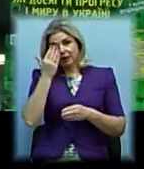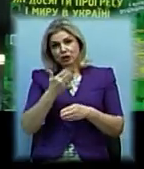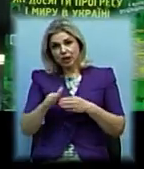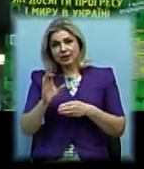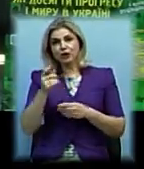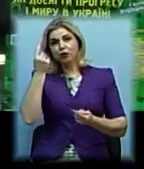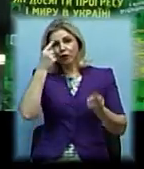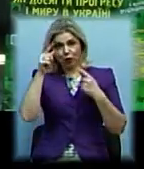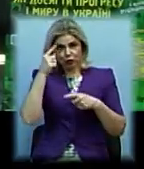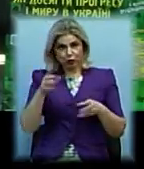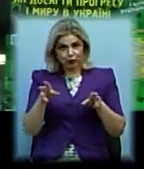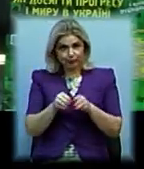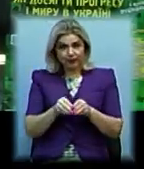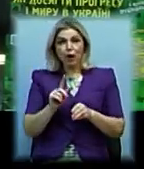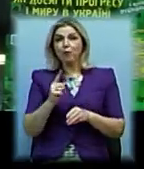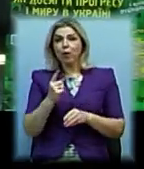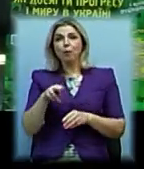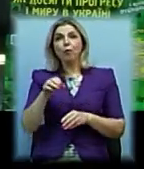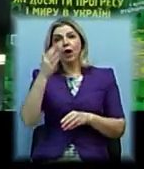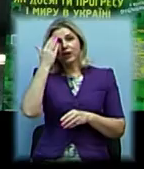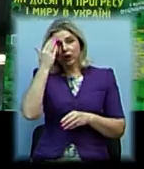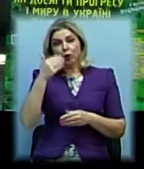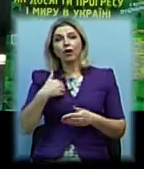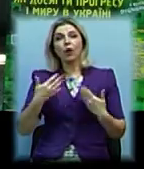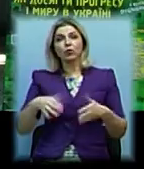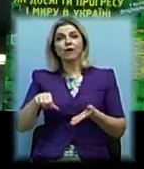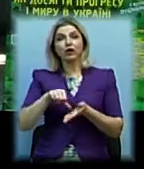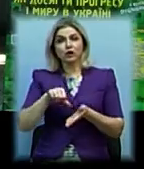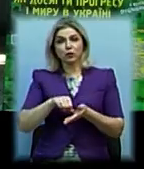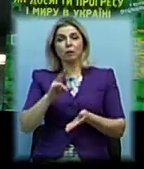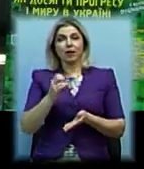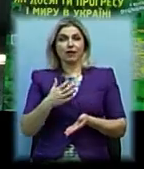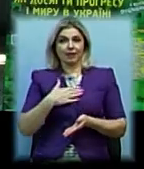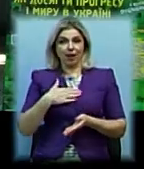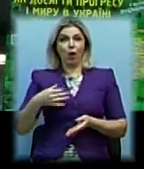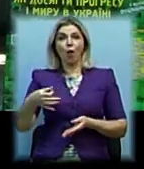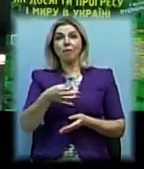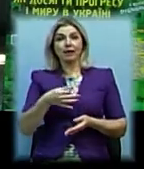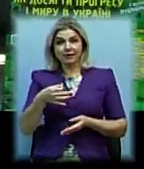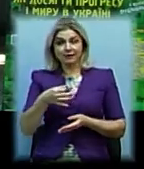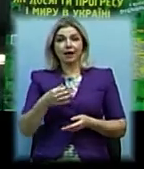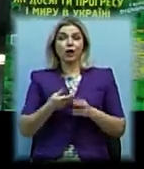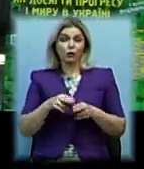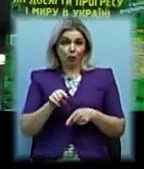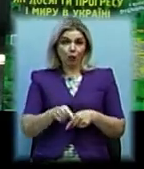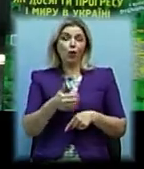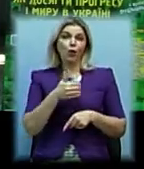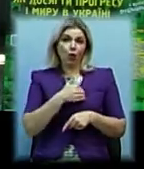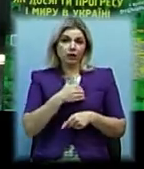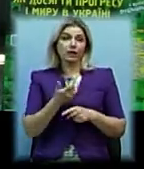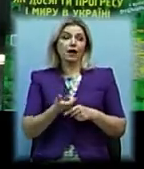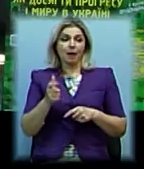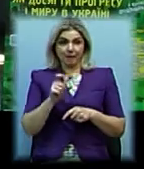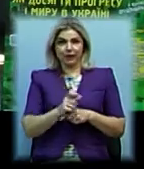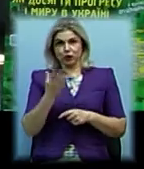якоюсь творчою. Оскільки по інтелектуальній я вже виступала на нашій обласній голосній. Тому захотілося більше